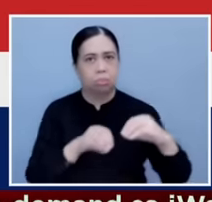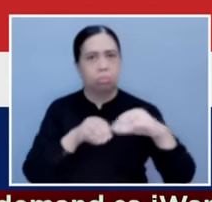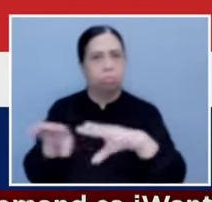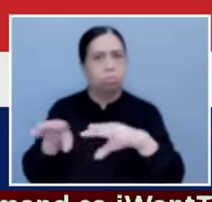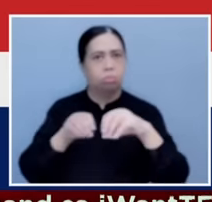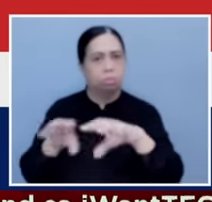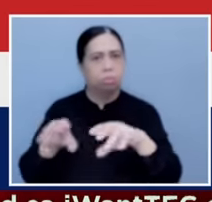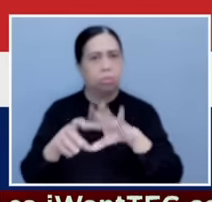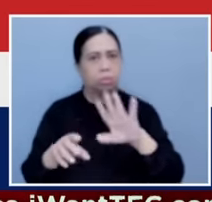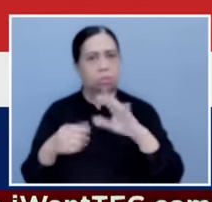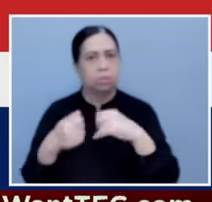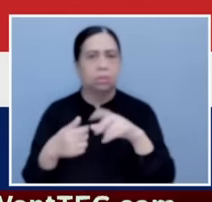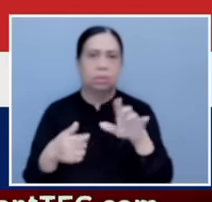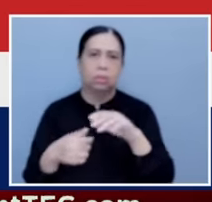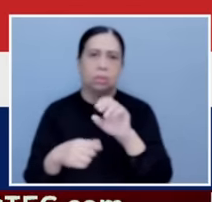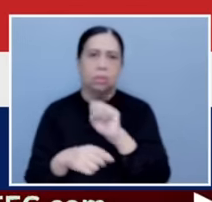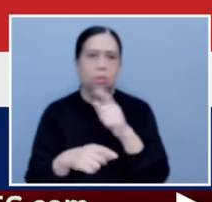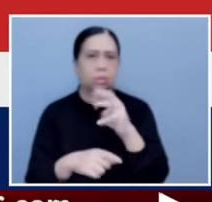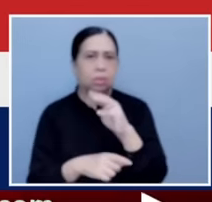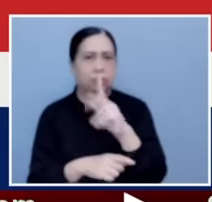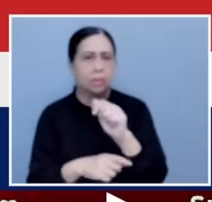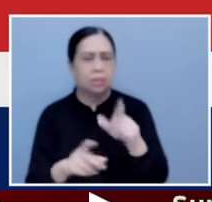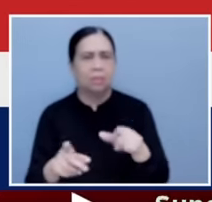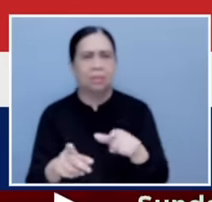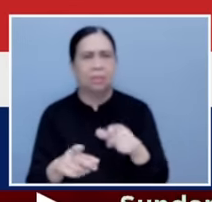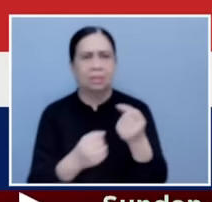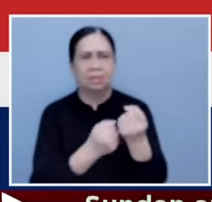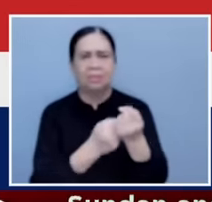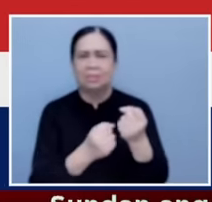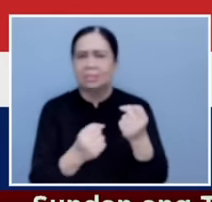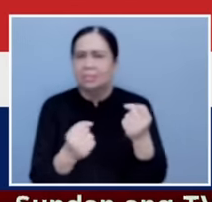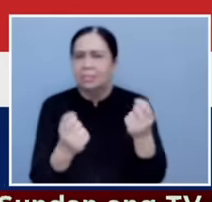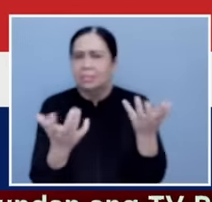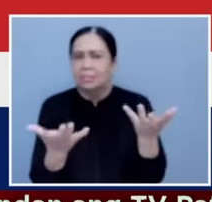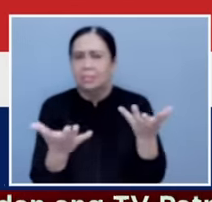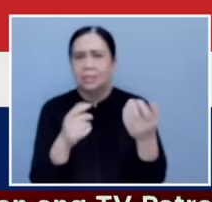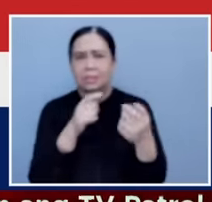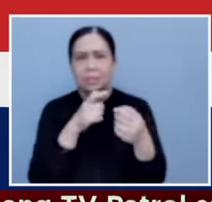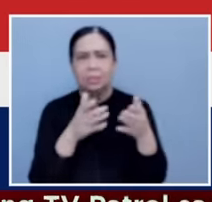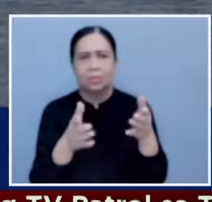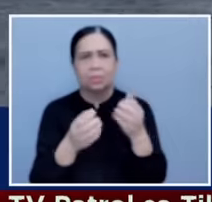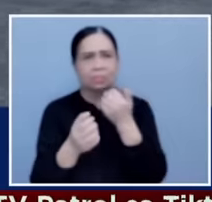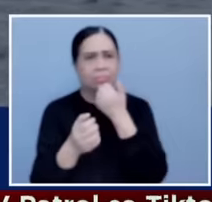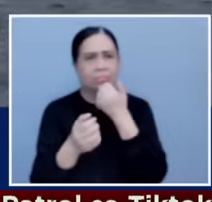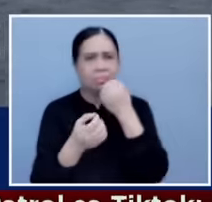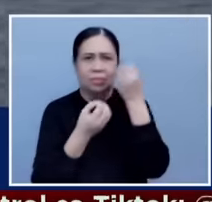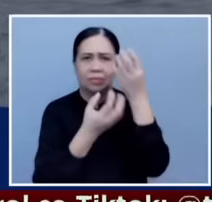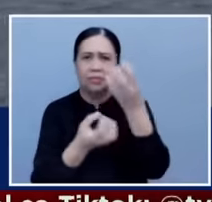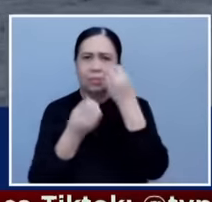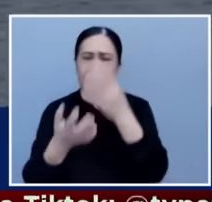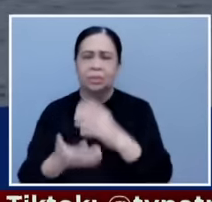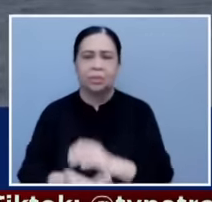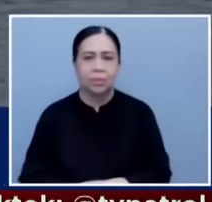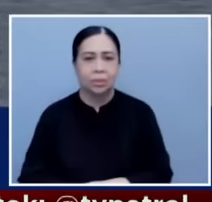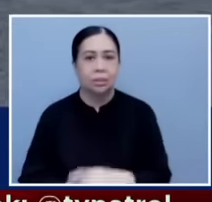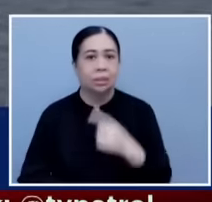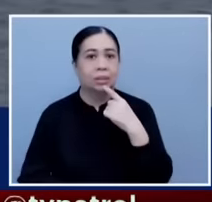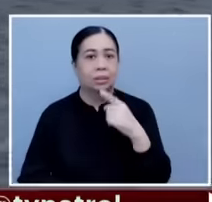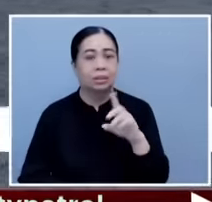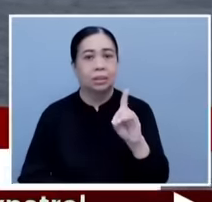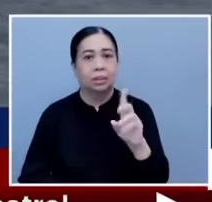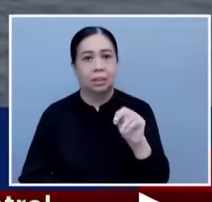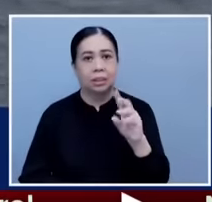sa kanilang mga accounts on social media. It creates an avenue for disinformation. Ayon sa Defense